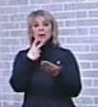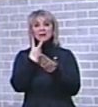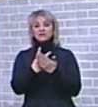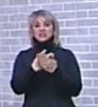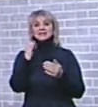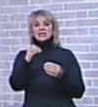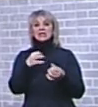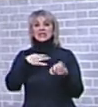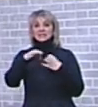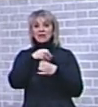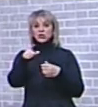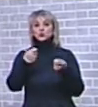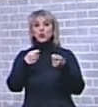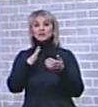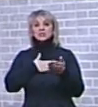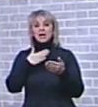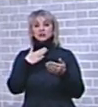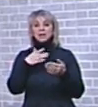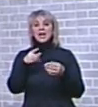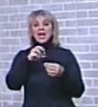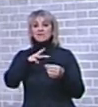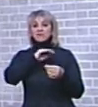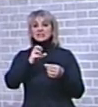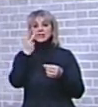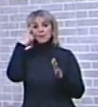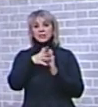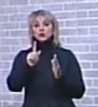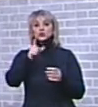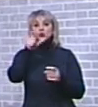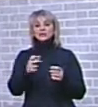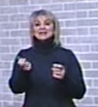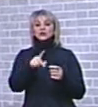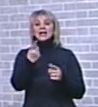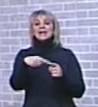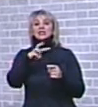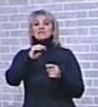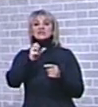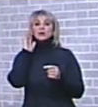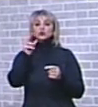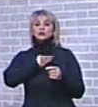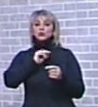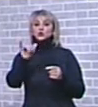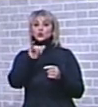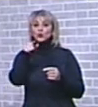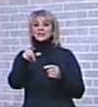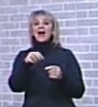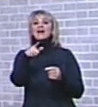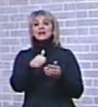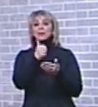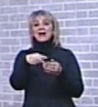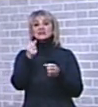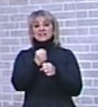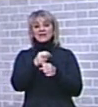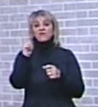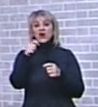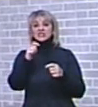и разговаривая с руководством нашего МФЦ, понимаю, что люди идут. Этот МФЦ будет работать по субботам, а в планах сделать рабочим днем